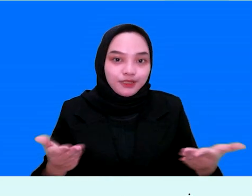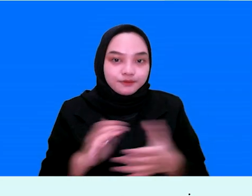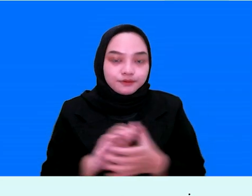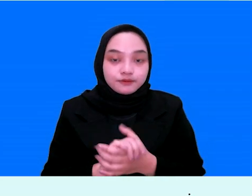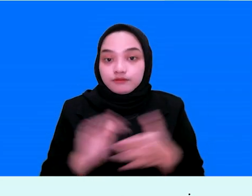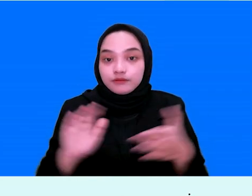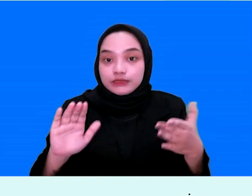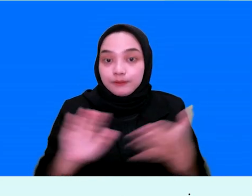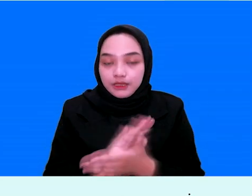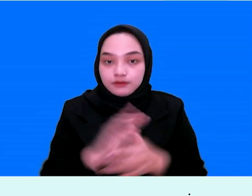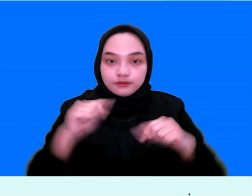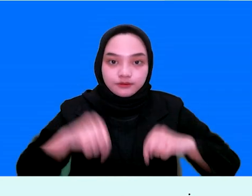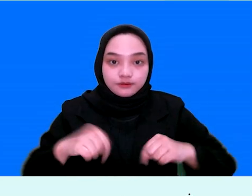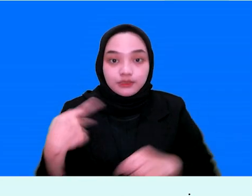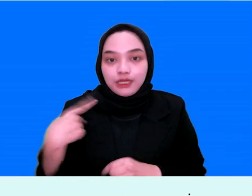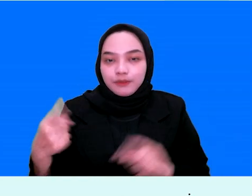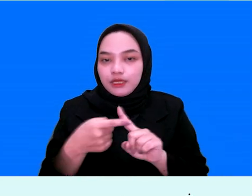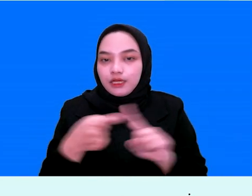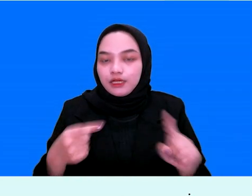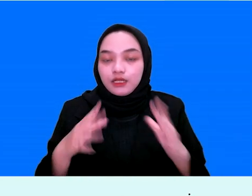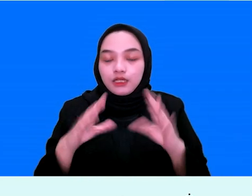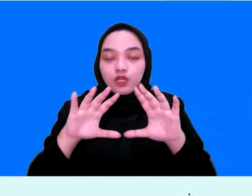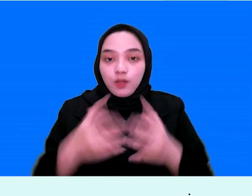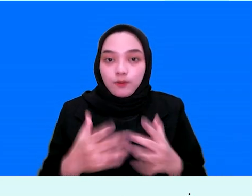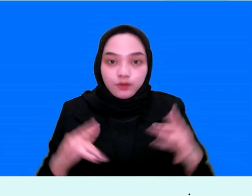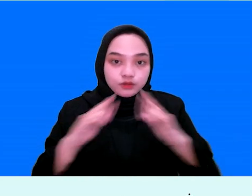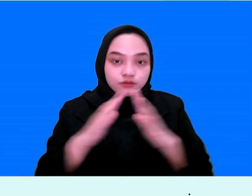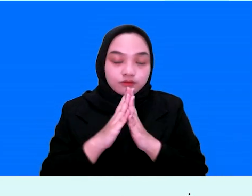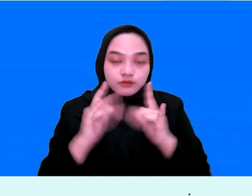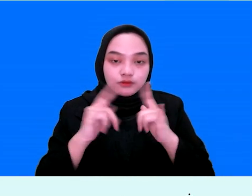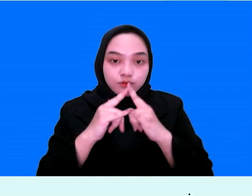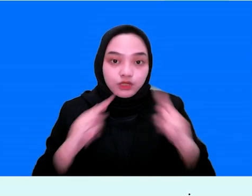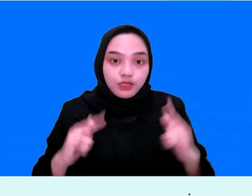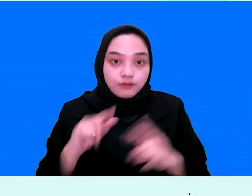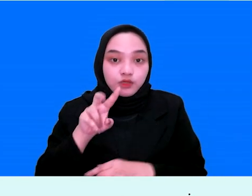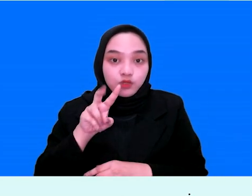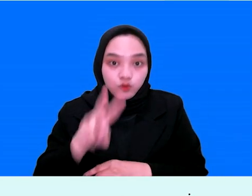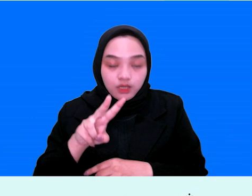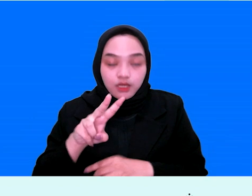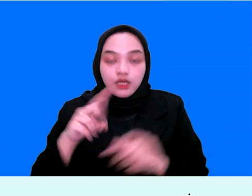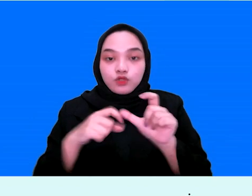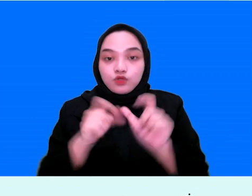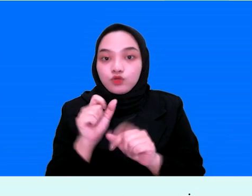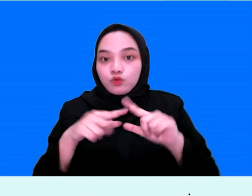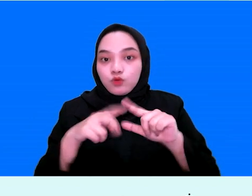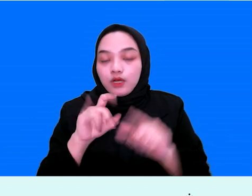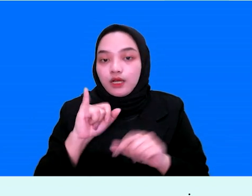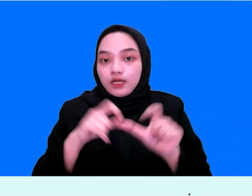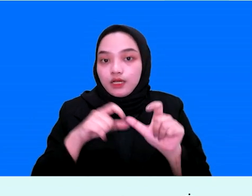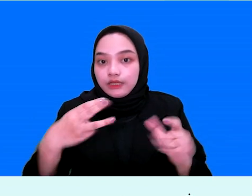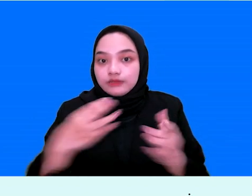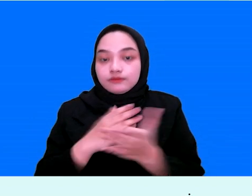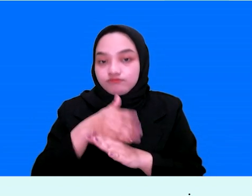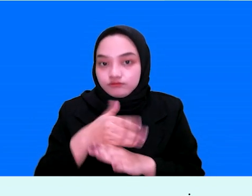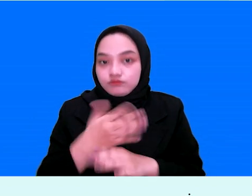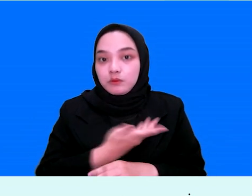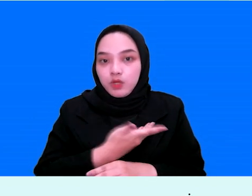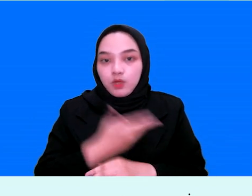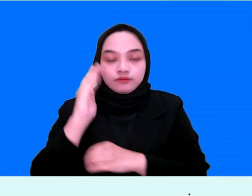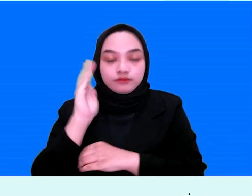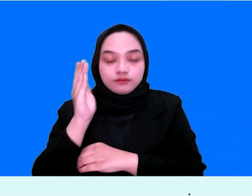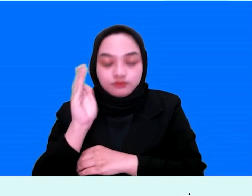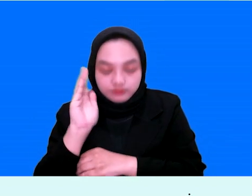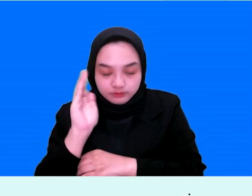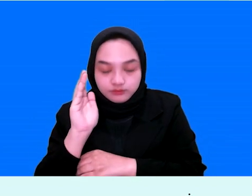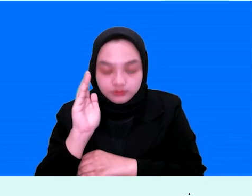Halo semuanya, pada kesempatan kali ini kami dari kelompok 2 Bootcamp Accessibility Suarez akan mempresentasikan hasil accessibility